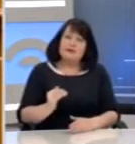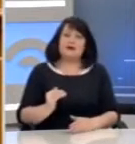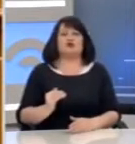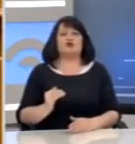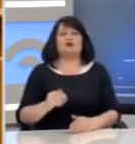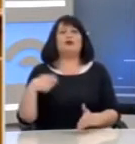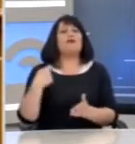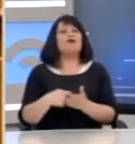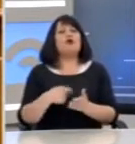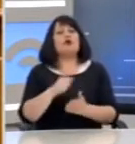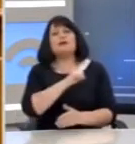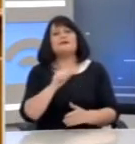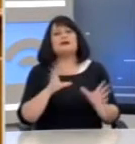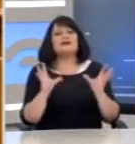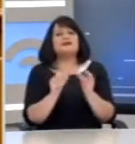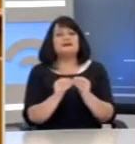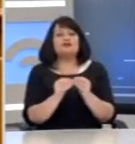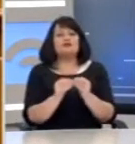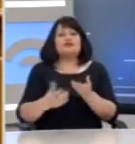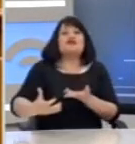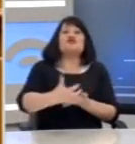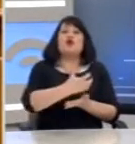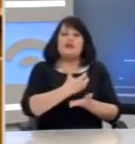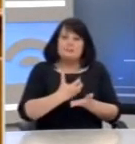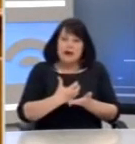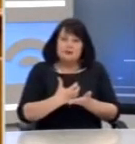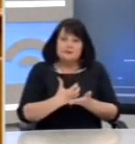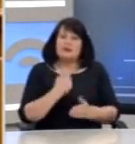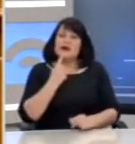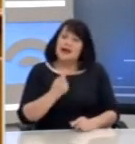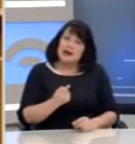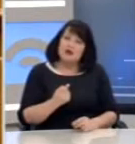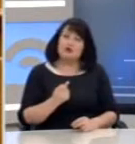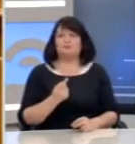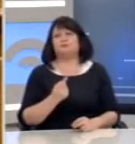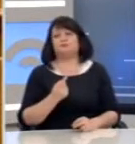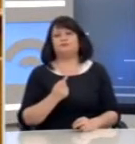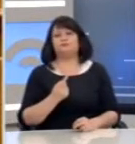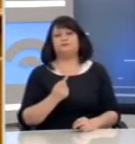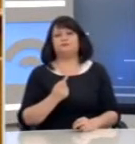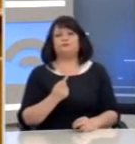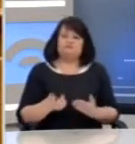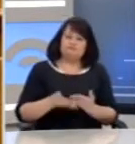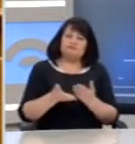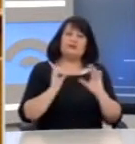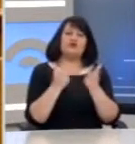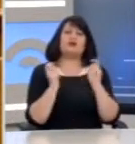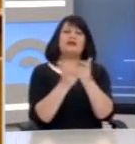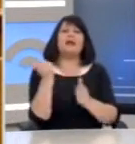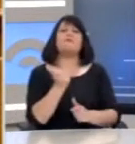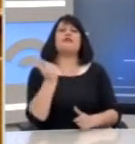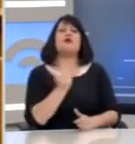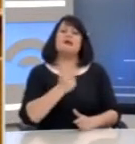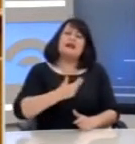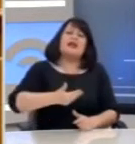των φορολογικών συντελεστών εισοδήματος, αναφέρομαι στην ενίσχυση των οικογενειακών επιδομάτων και